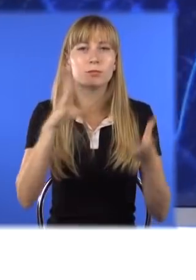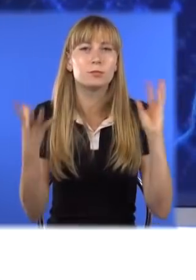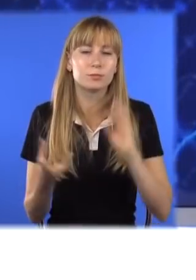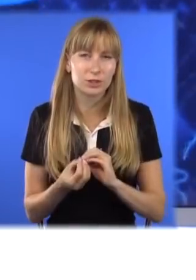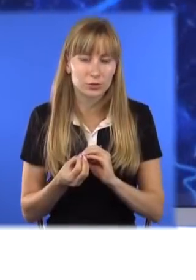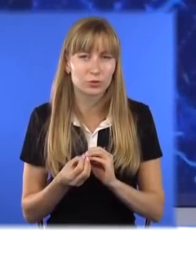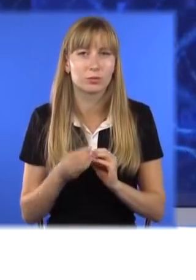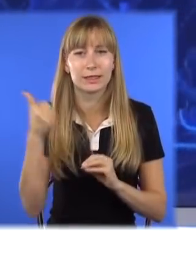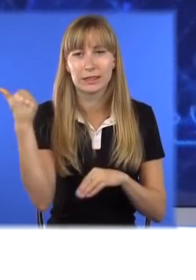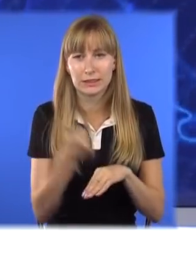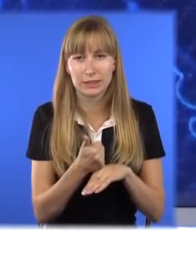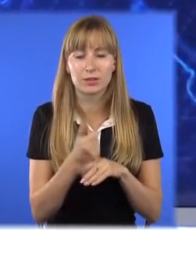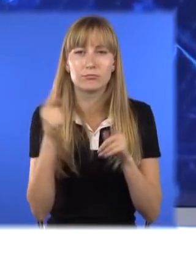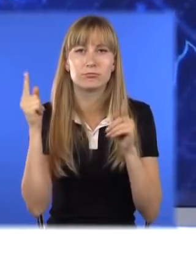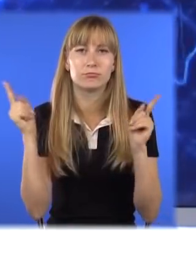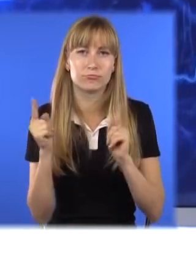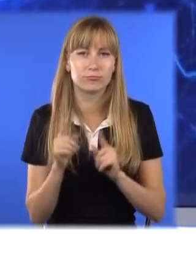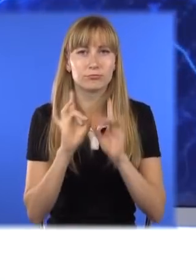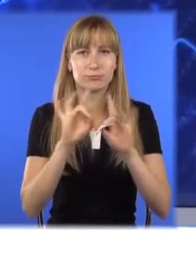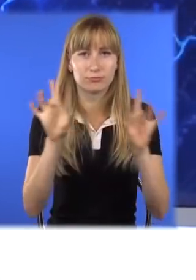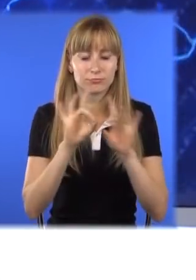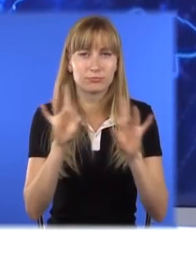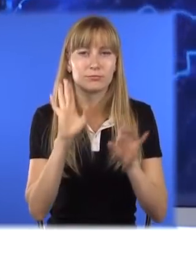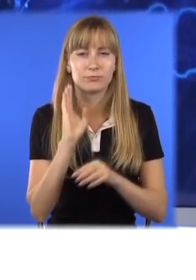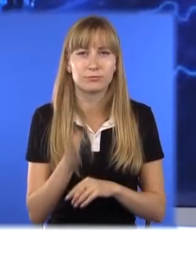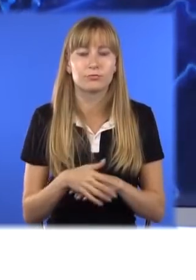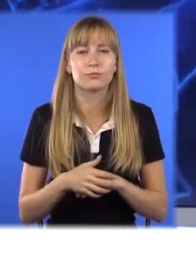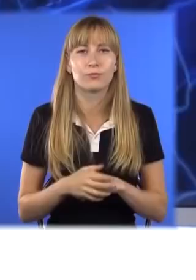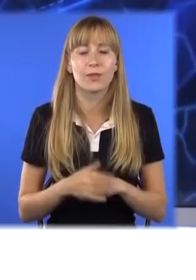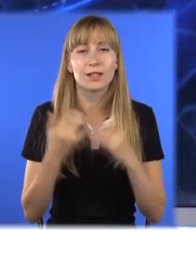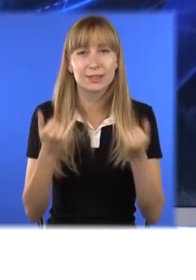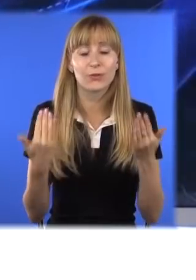Все найцікавіше за останні 7 днів. І на цьому на сьогодні ставимо